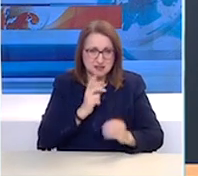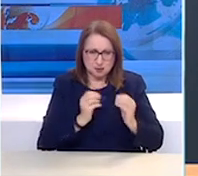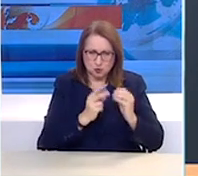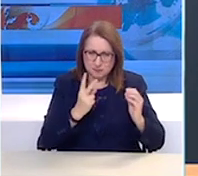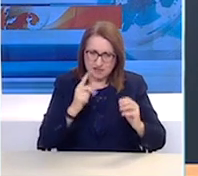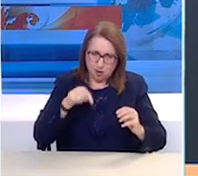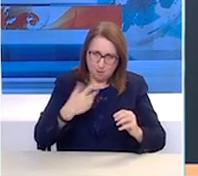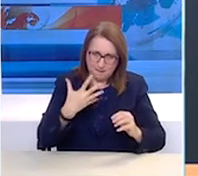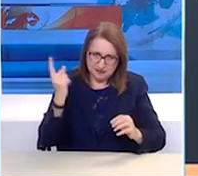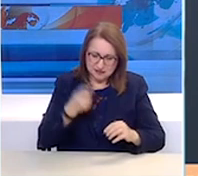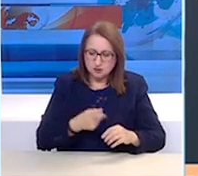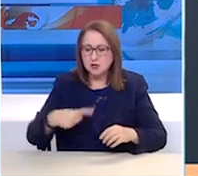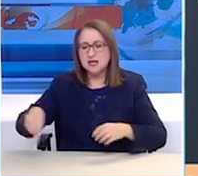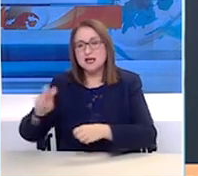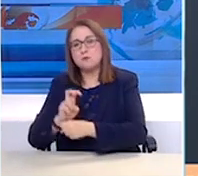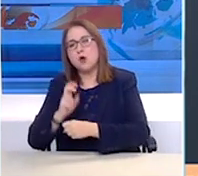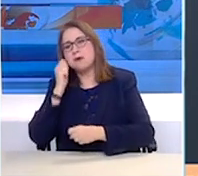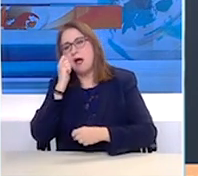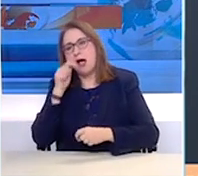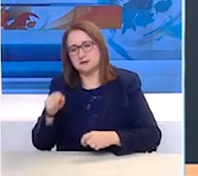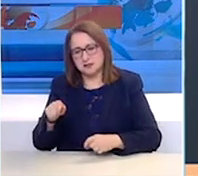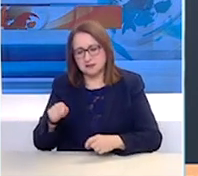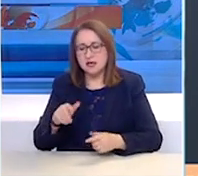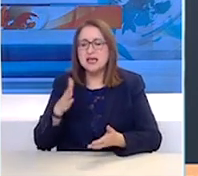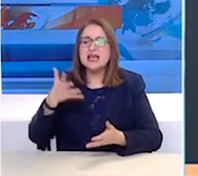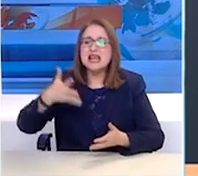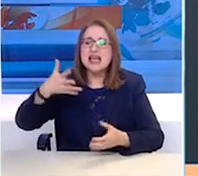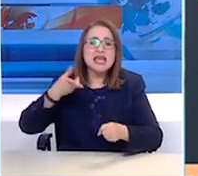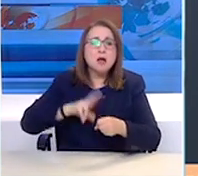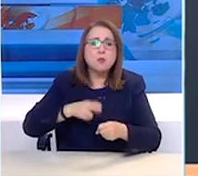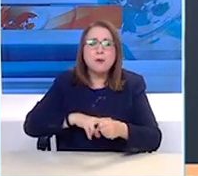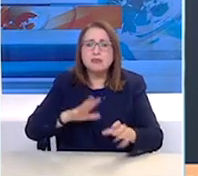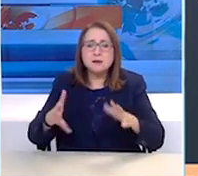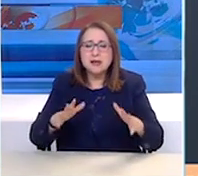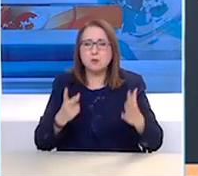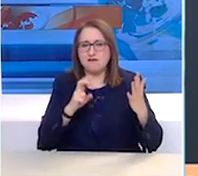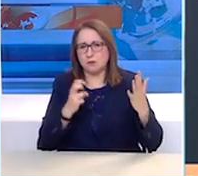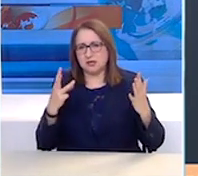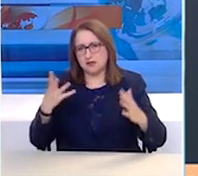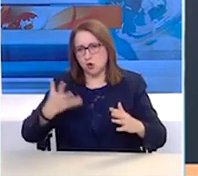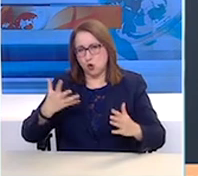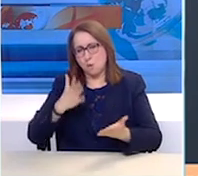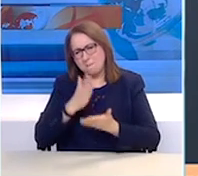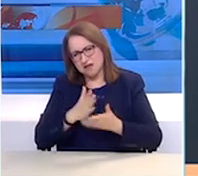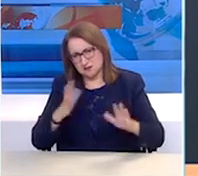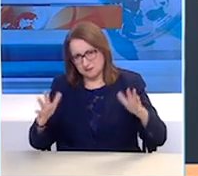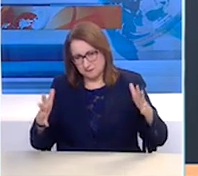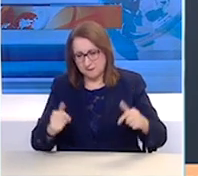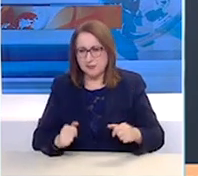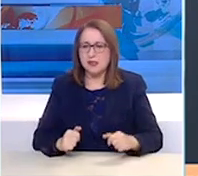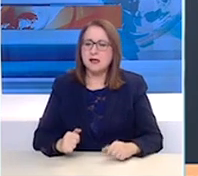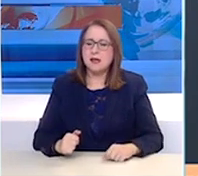υπόλοιποι άνδρες. Η διάμεση ηλικία των θανόντων συμπολιτών μας ήταν τα 73 έτη και το